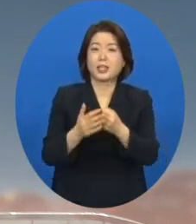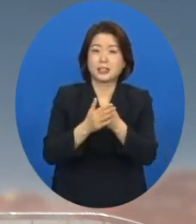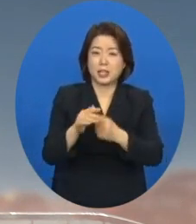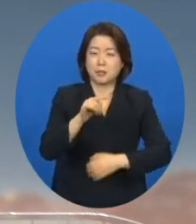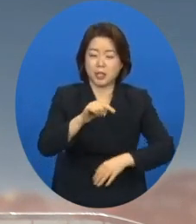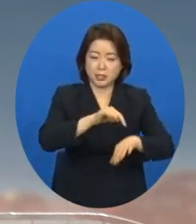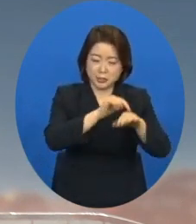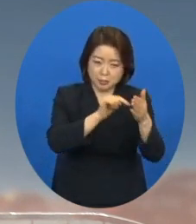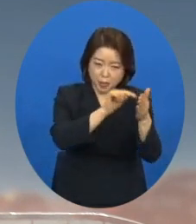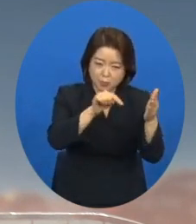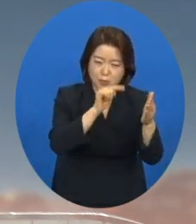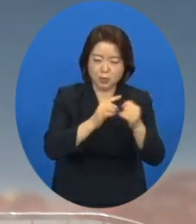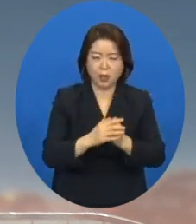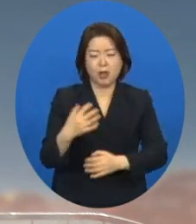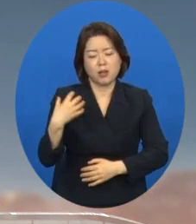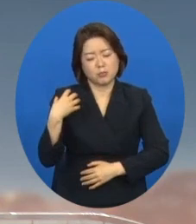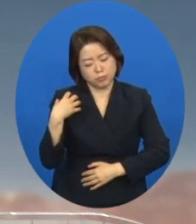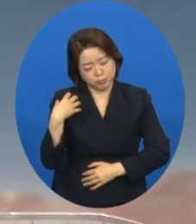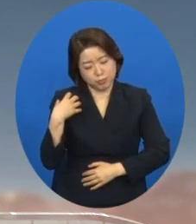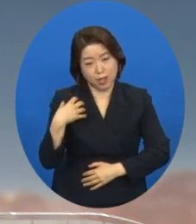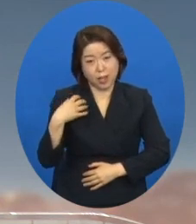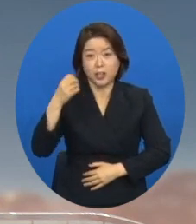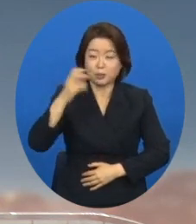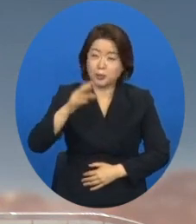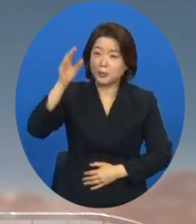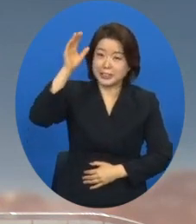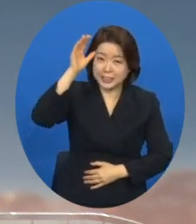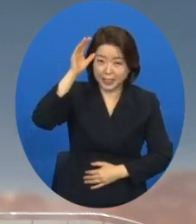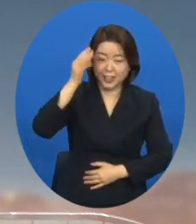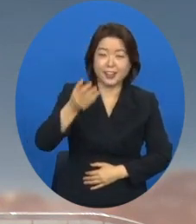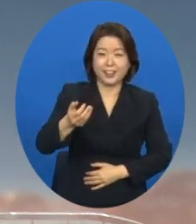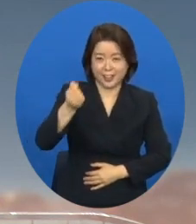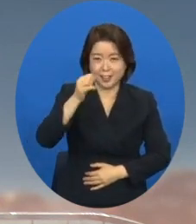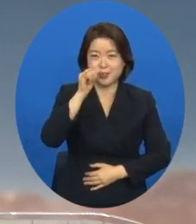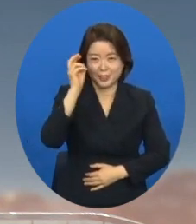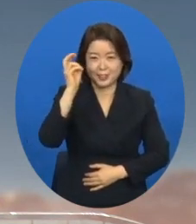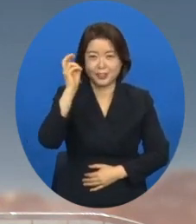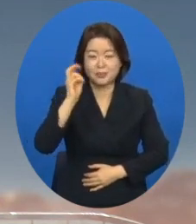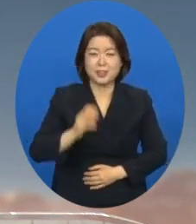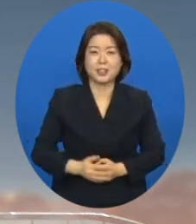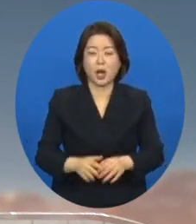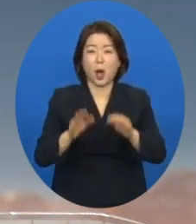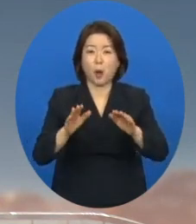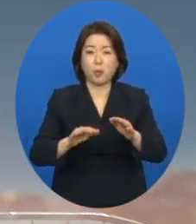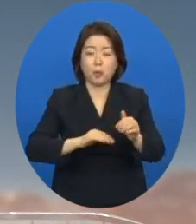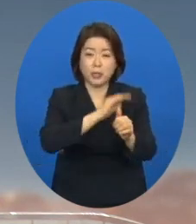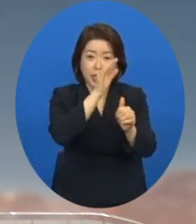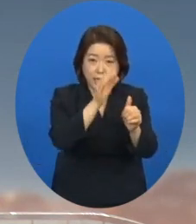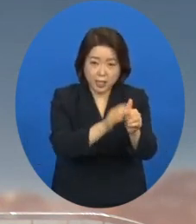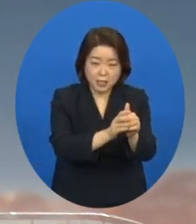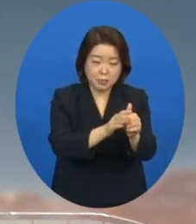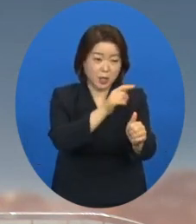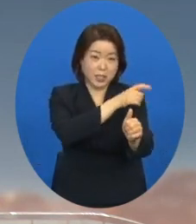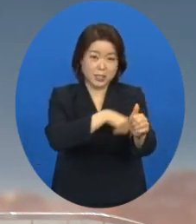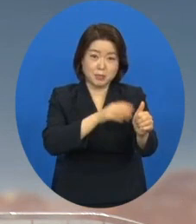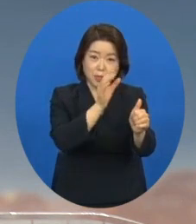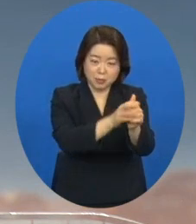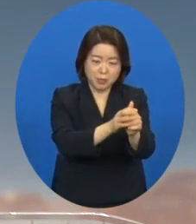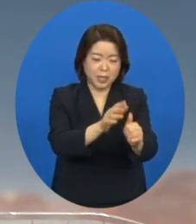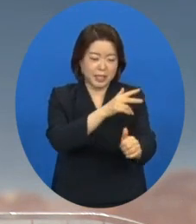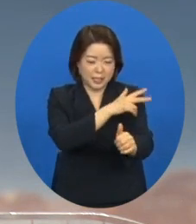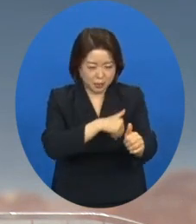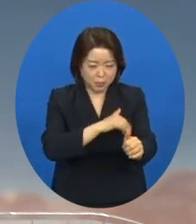그 마음적으로 부담도 되겠지만 기대가 되시는 분들도 있을 것입니다. 또 오늘 임원 임명주의를 맞이해서